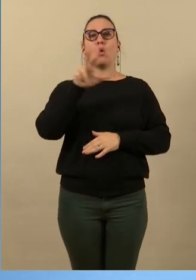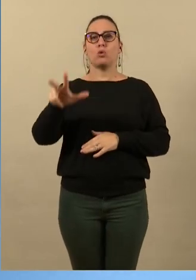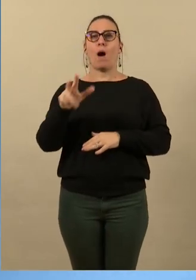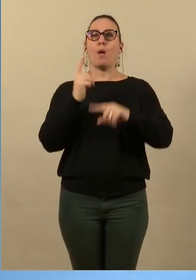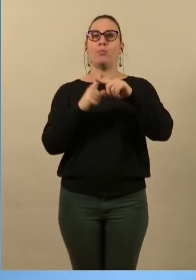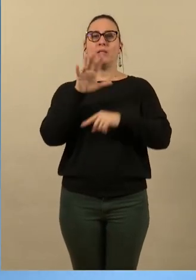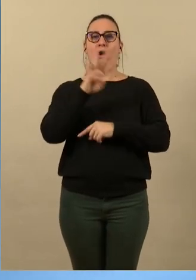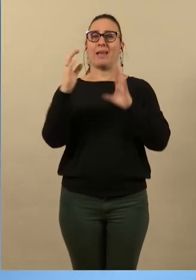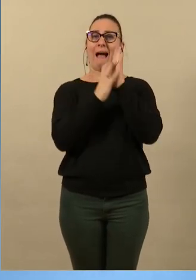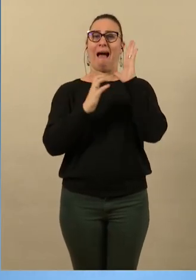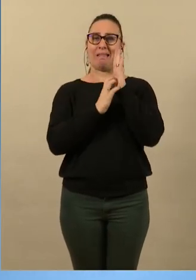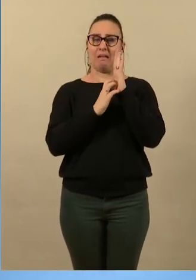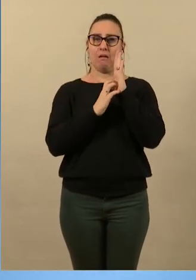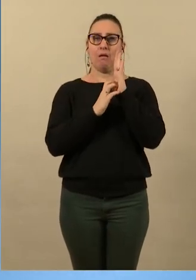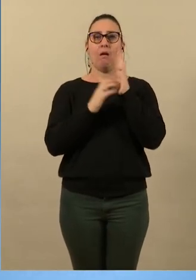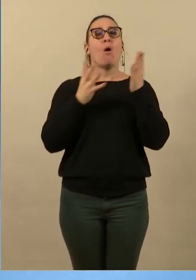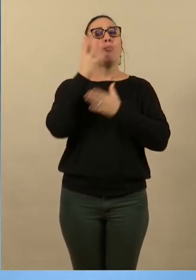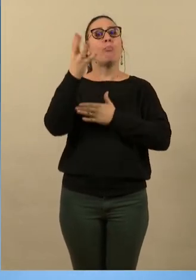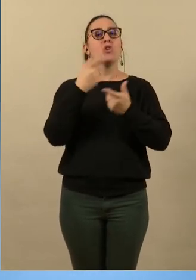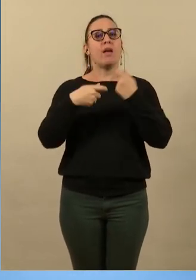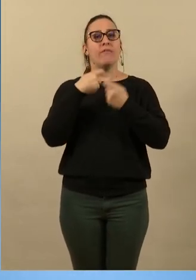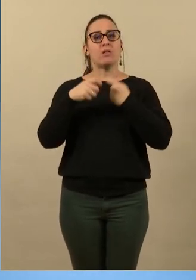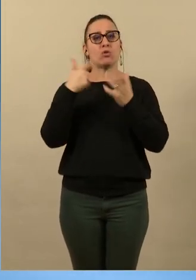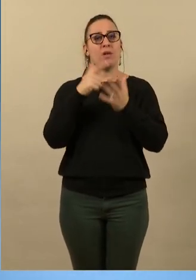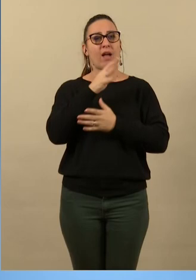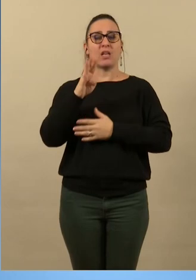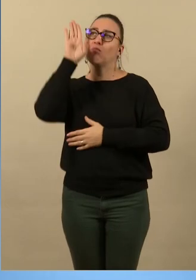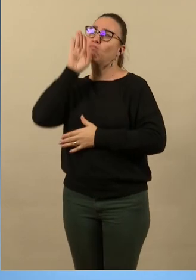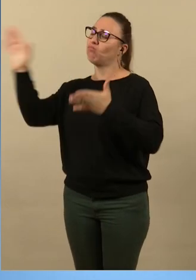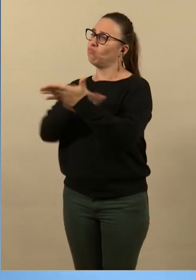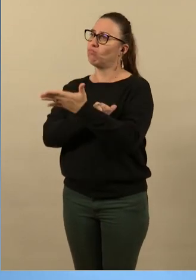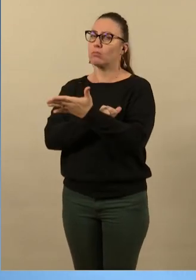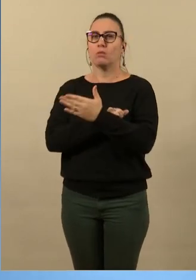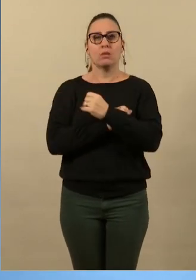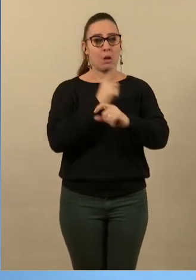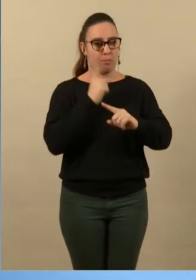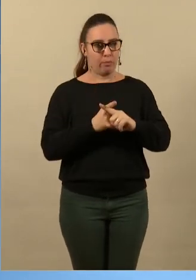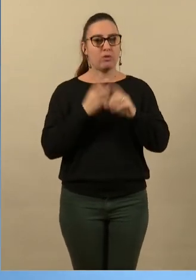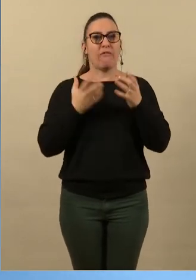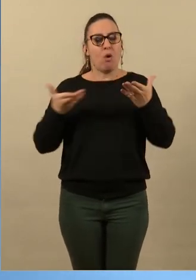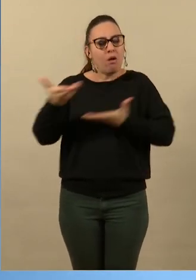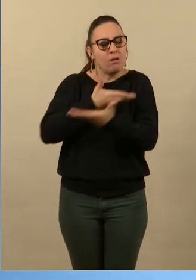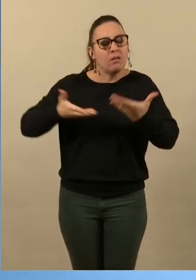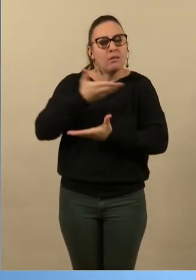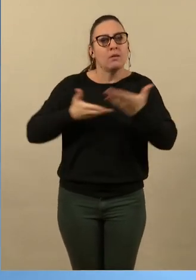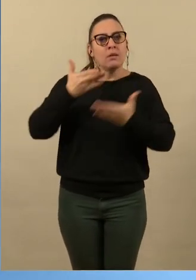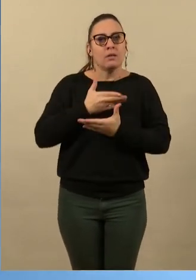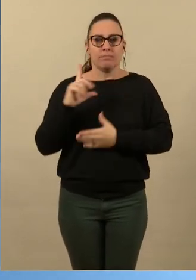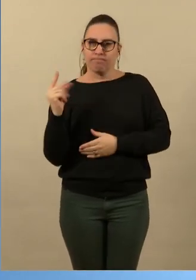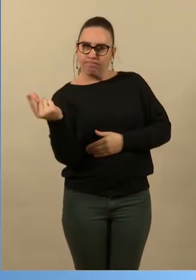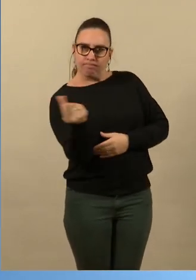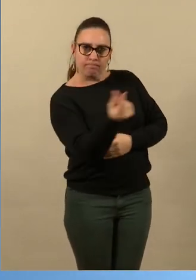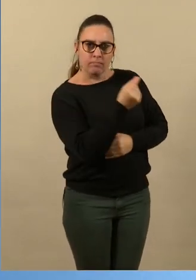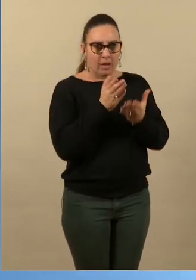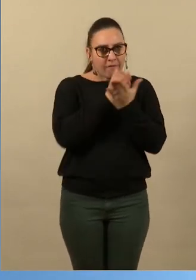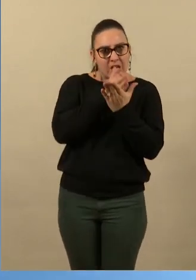l'article 54 du du projet de loi de finance 2024 ainsi que l'ouverture d'une concertation sur le sujet avec les acteurs et actrices de